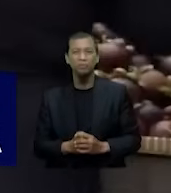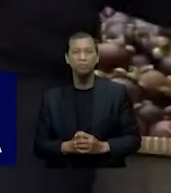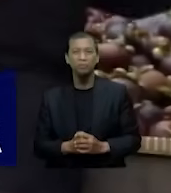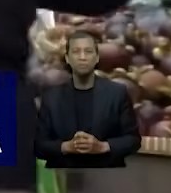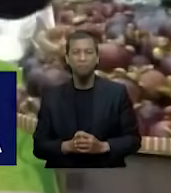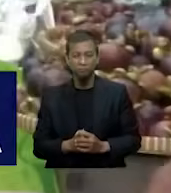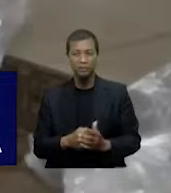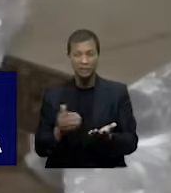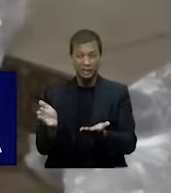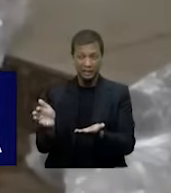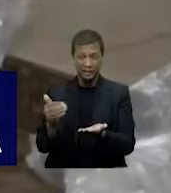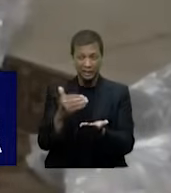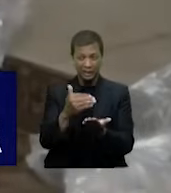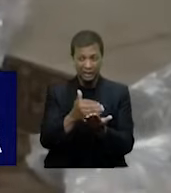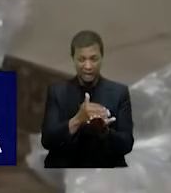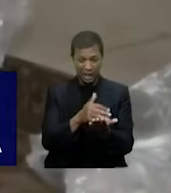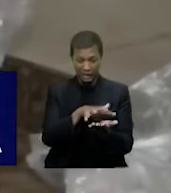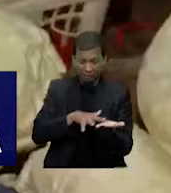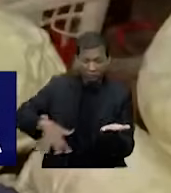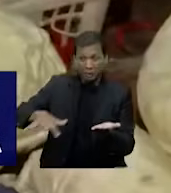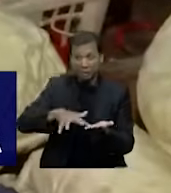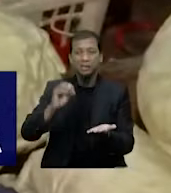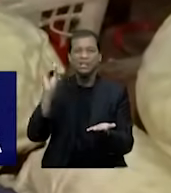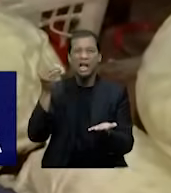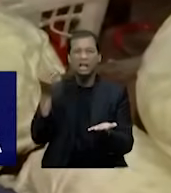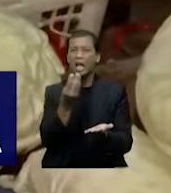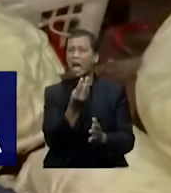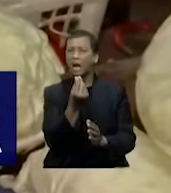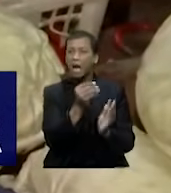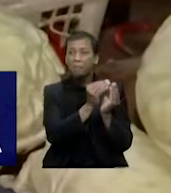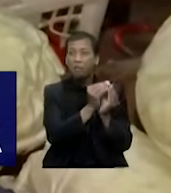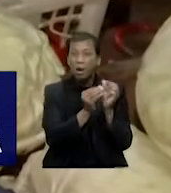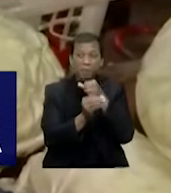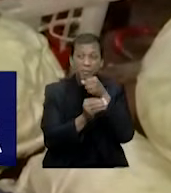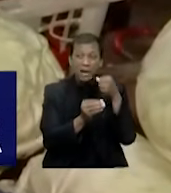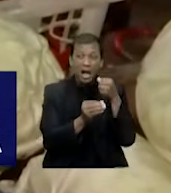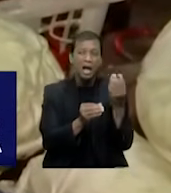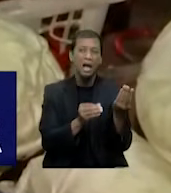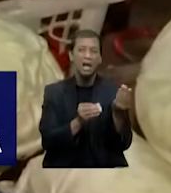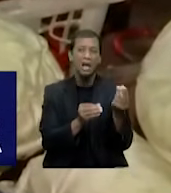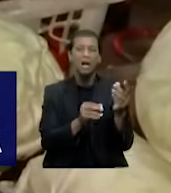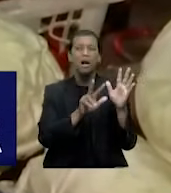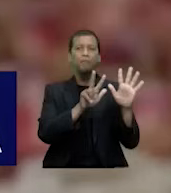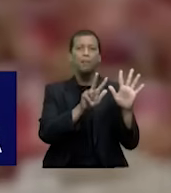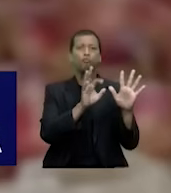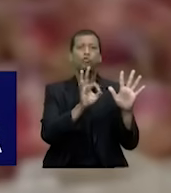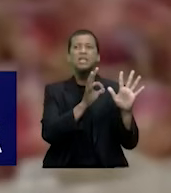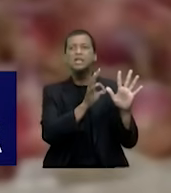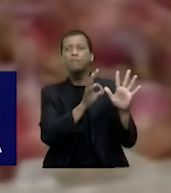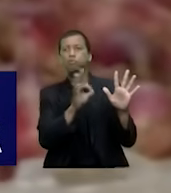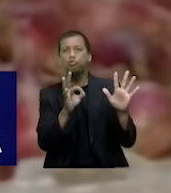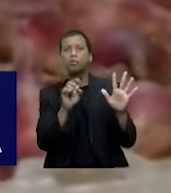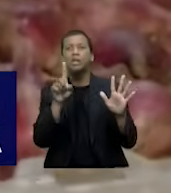di DKI Jakarta harga bawang merah menyentuh angka Rp80.000 per kilogramnya. Dan salah satu pedagang di sini juga